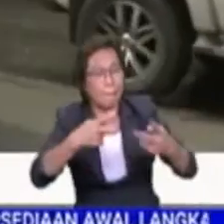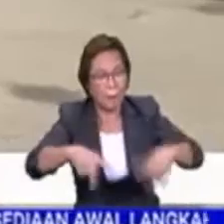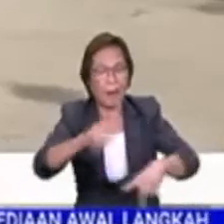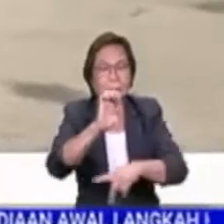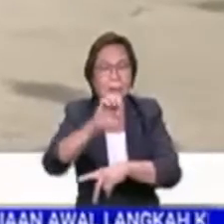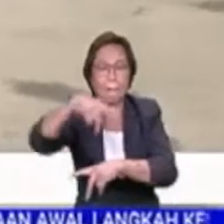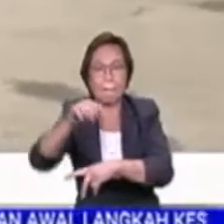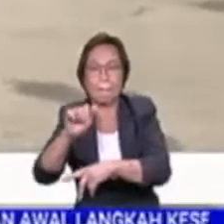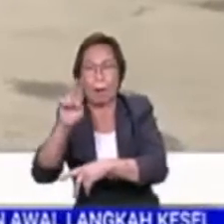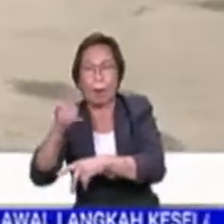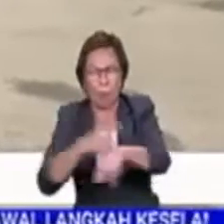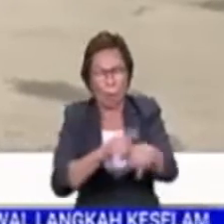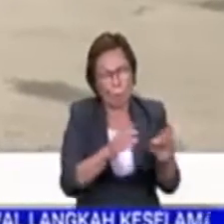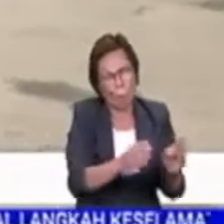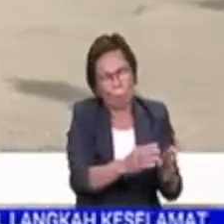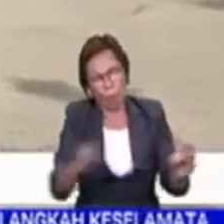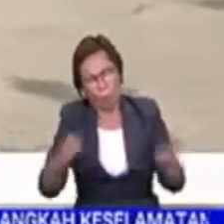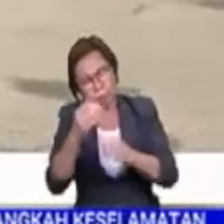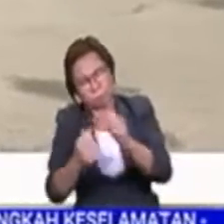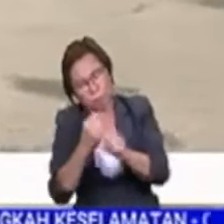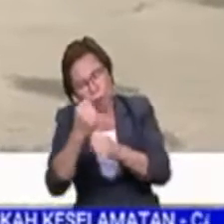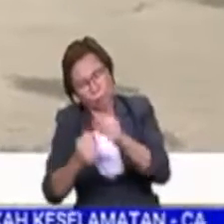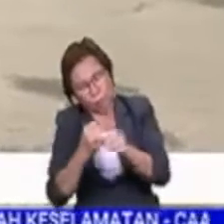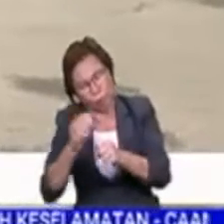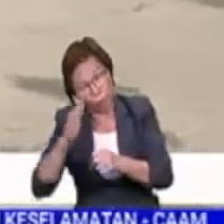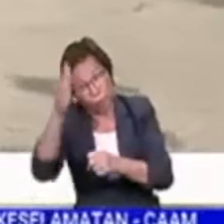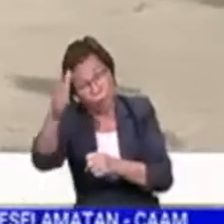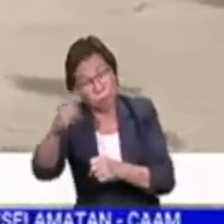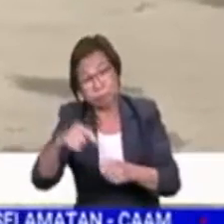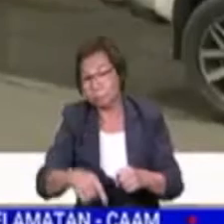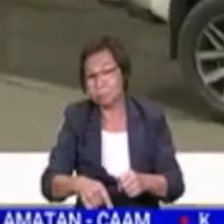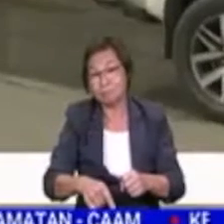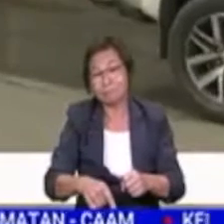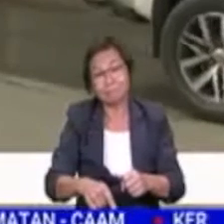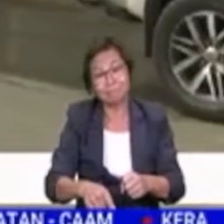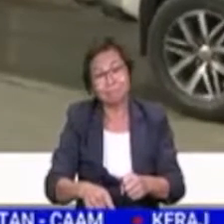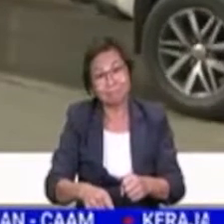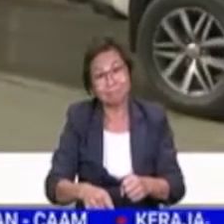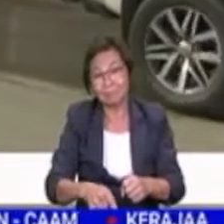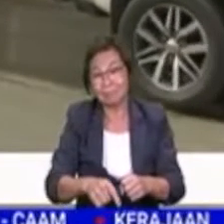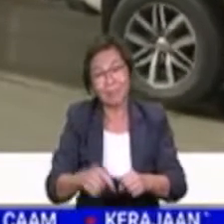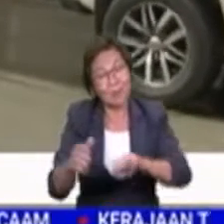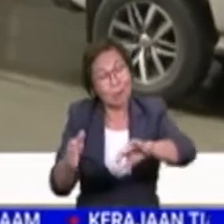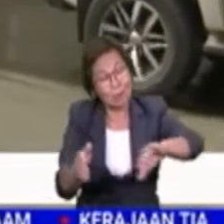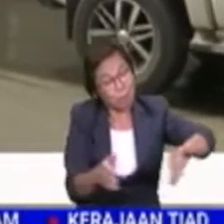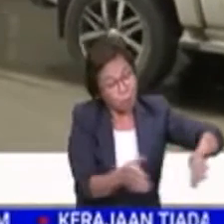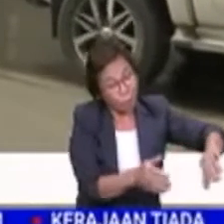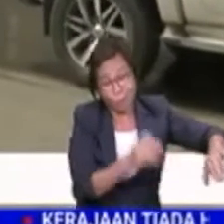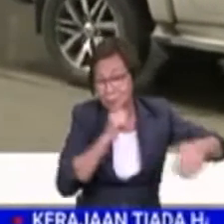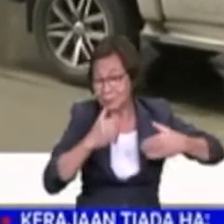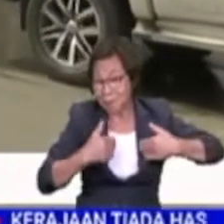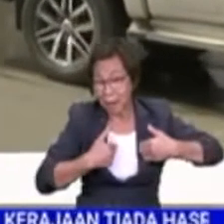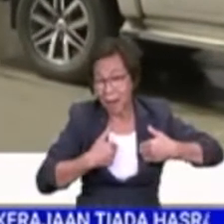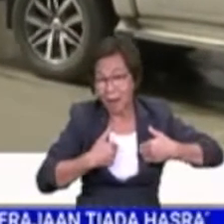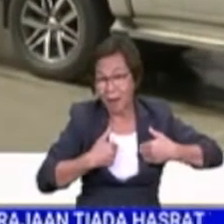ini nanti dalam tempoh beberapa tahun akan datang tidak lagi sekadar di pinggiran, maksudnya tidak lagi